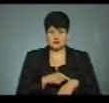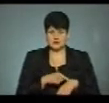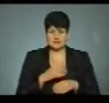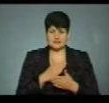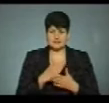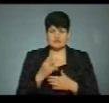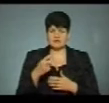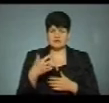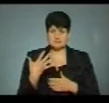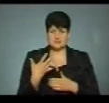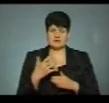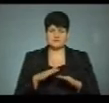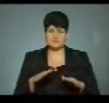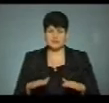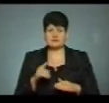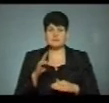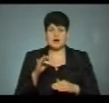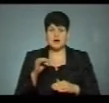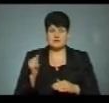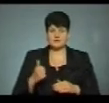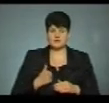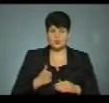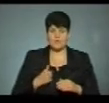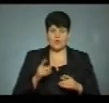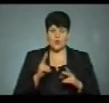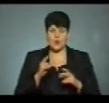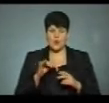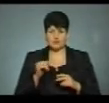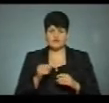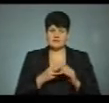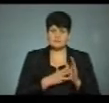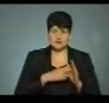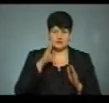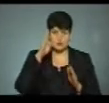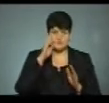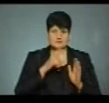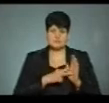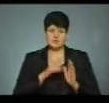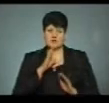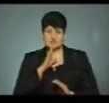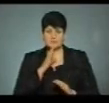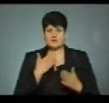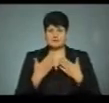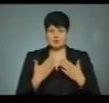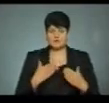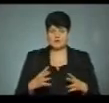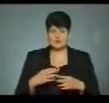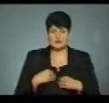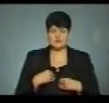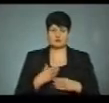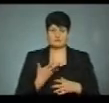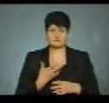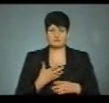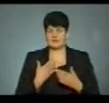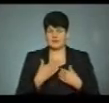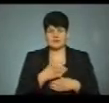перебуває 25 учнів з Збаразького військового коледжу. З них 18 хлопців і 7 дівчат. Спілкуватися із нами госпіталізовані не